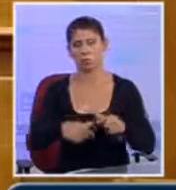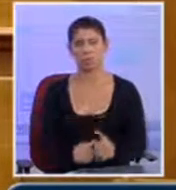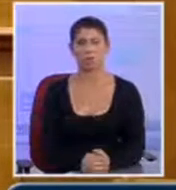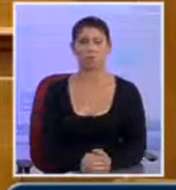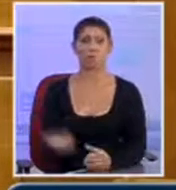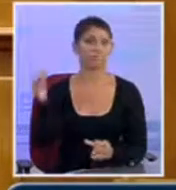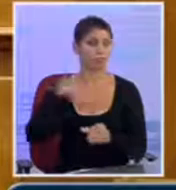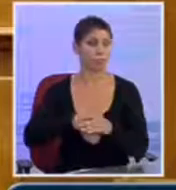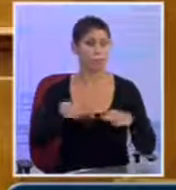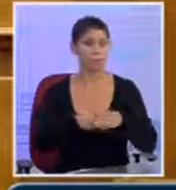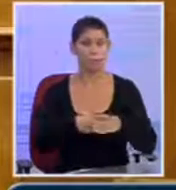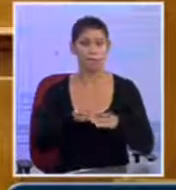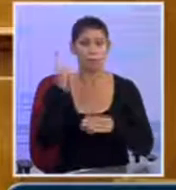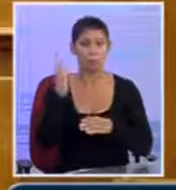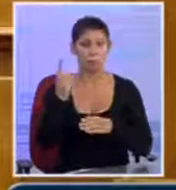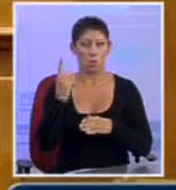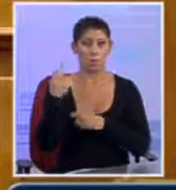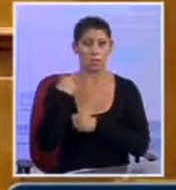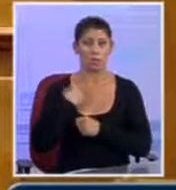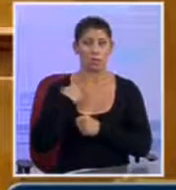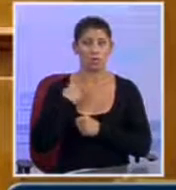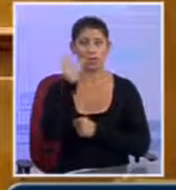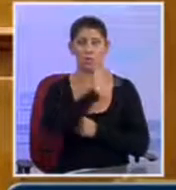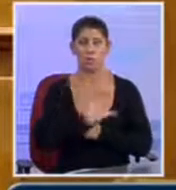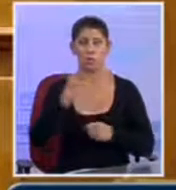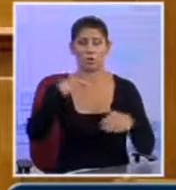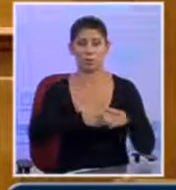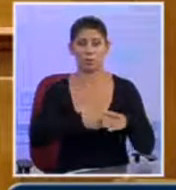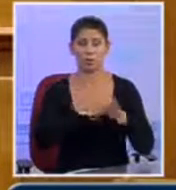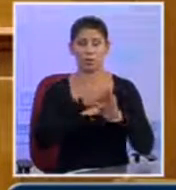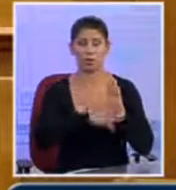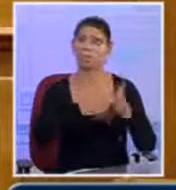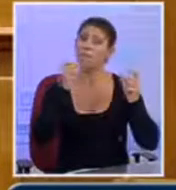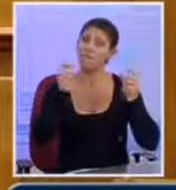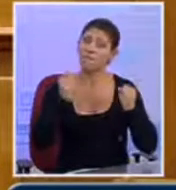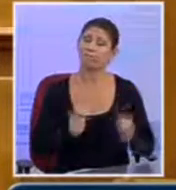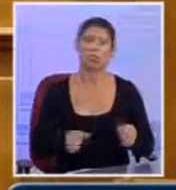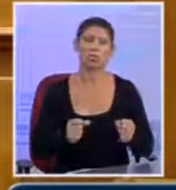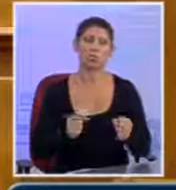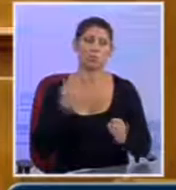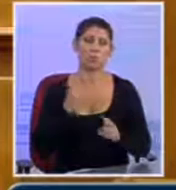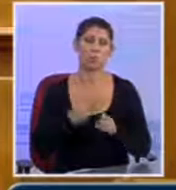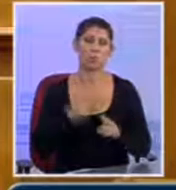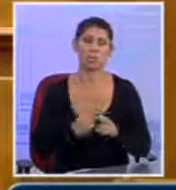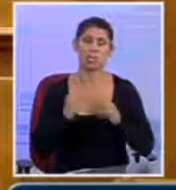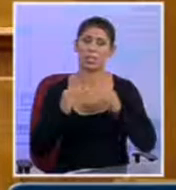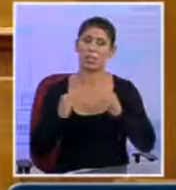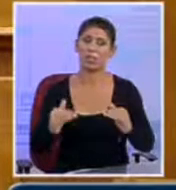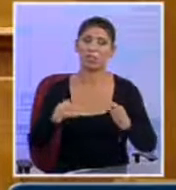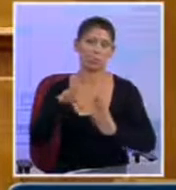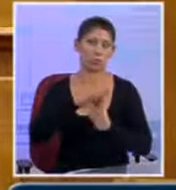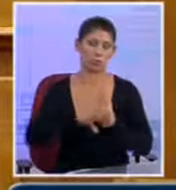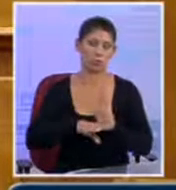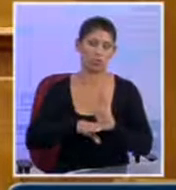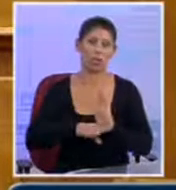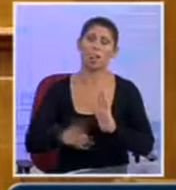των τραπεζών από 1η-1η στο Ευρωπαϊκό Τραπεζικό Σύστημα θα είναι βασικό κομβικό σημείο για τη σταθερότητα του συστήματος